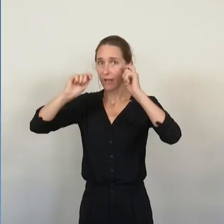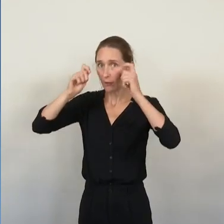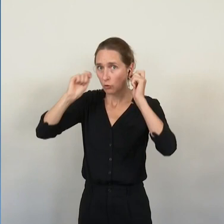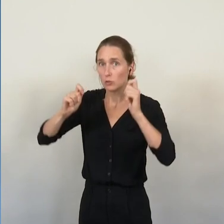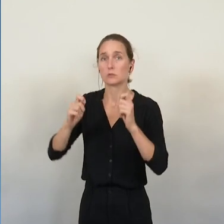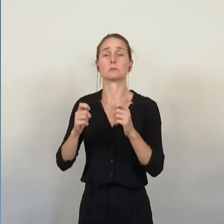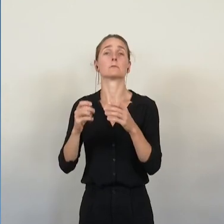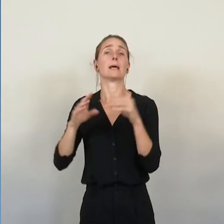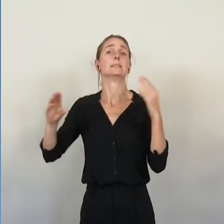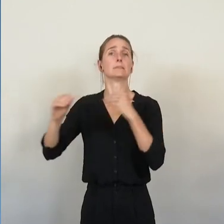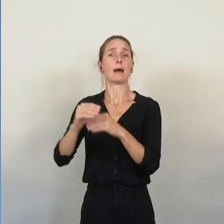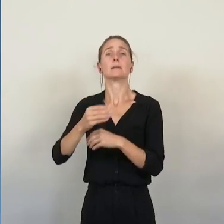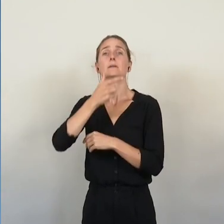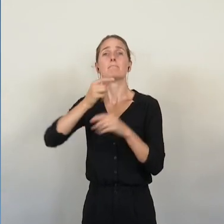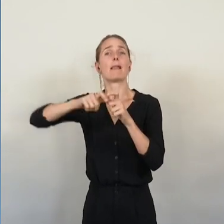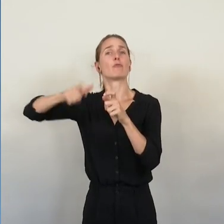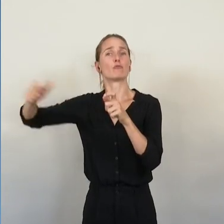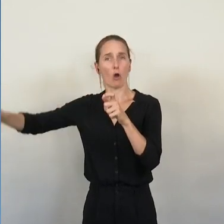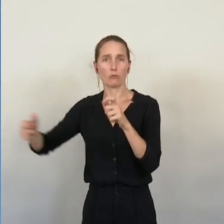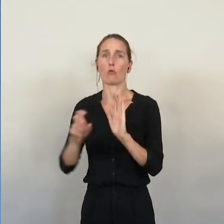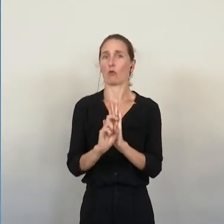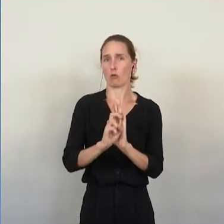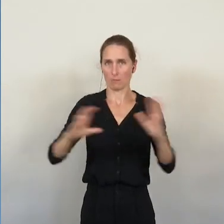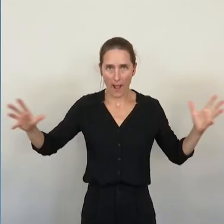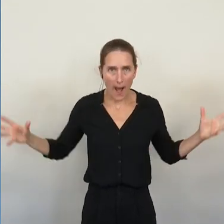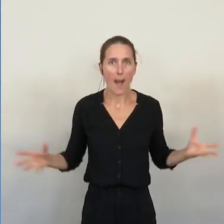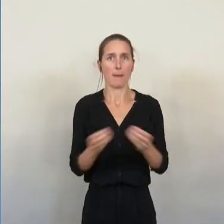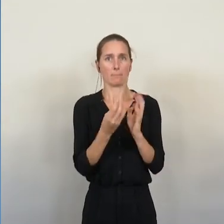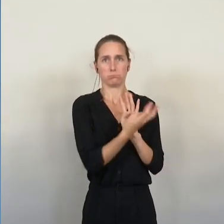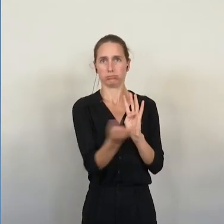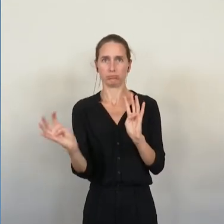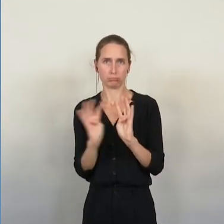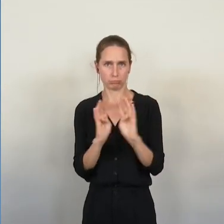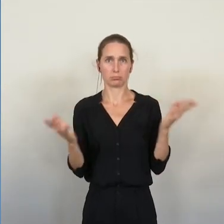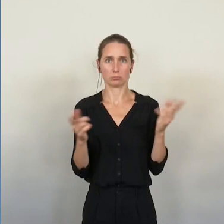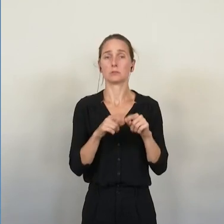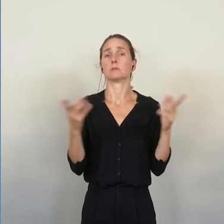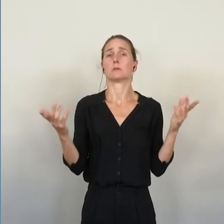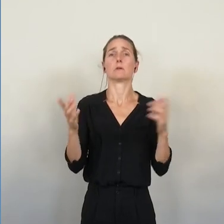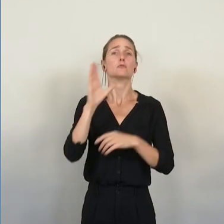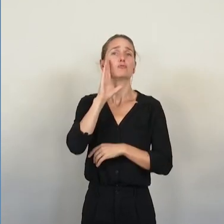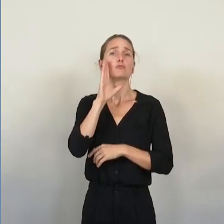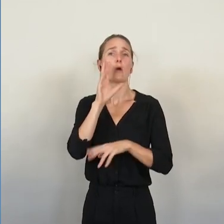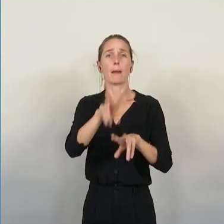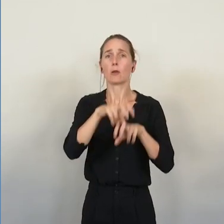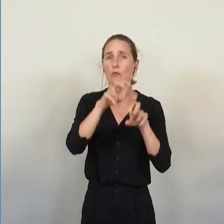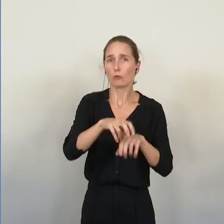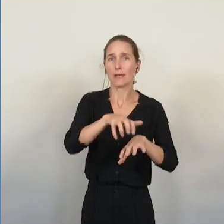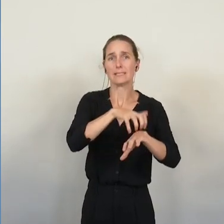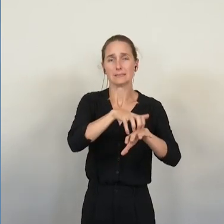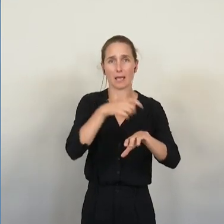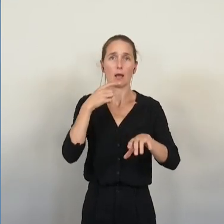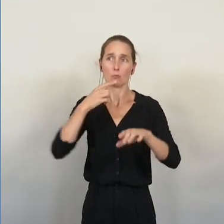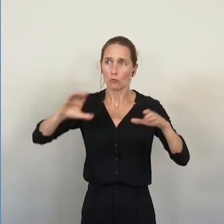socio-pressionnels le réseau des Conseils de développement de la région grenobloise la Chambre d'Agriculture de l'iser et le collectif autonomie alimentaire de la région grenobloise